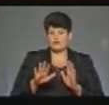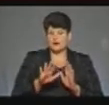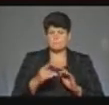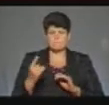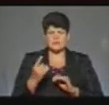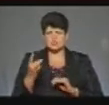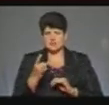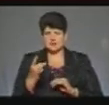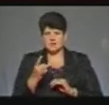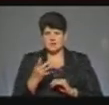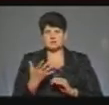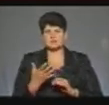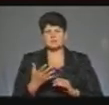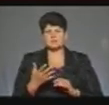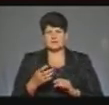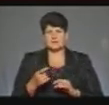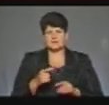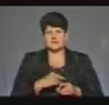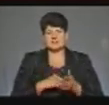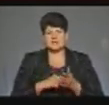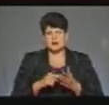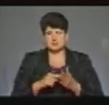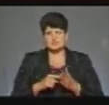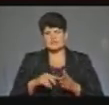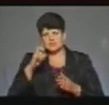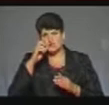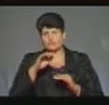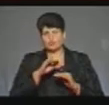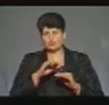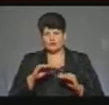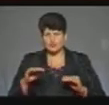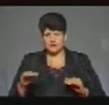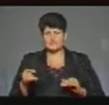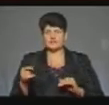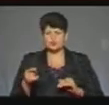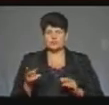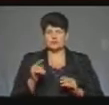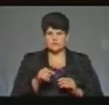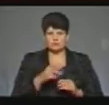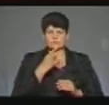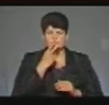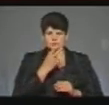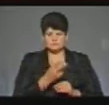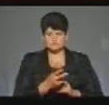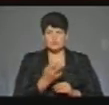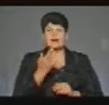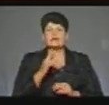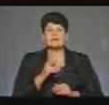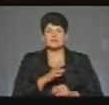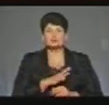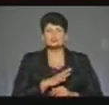вперше роковини депортації етнічних українців відзначили на державному рівні, в тому числі і в Тернополі. Я пропоную зараз переглянути у сюжеті, як це